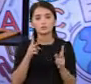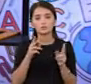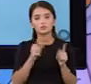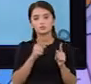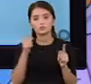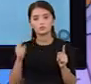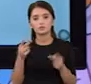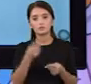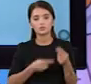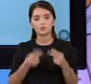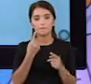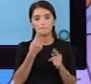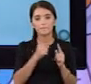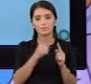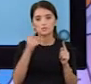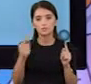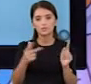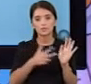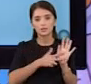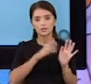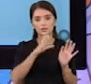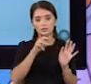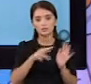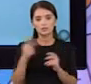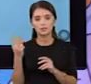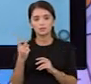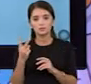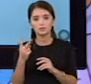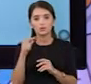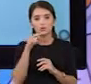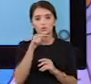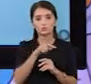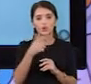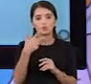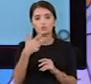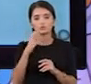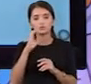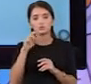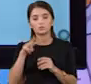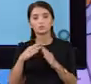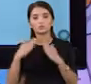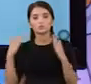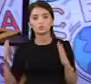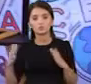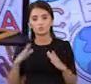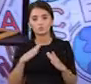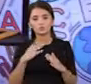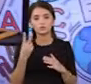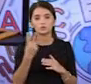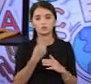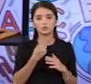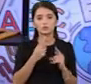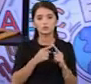chizing. Birining uzunligi 8 cm, ikkinchisi undan 3 cm uzun bo'lsin.